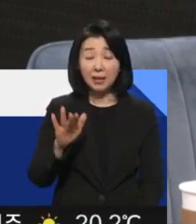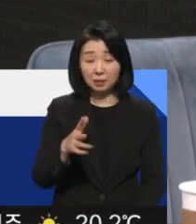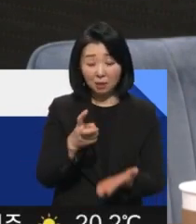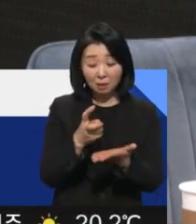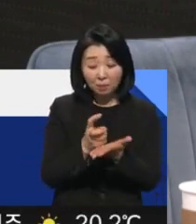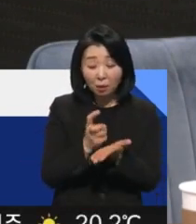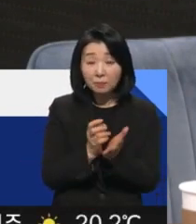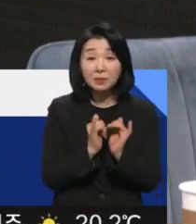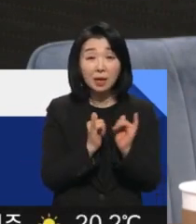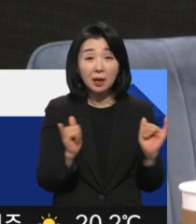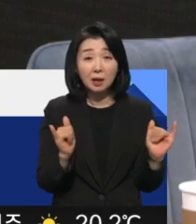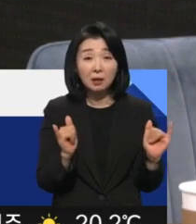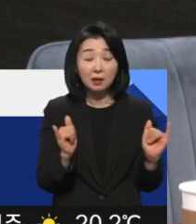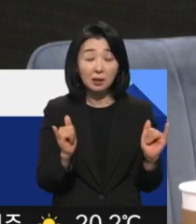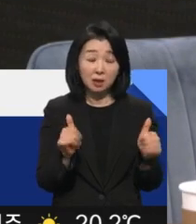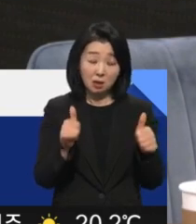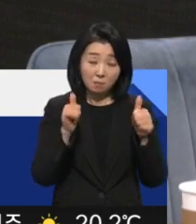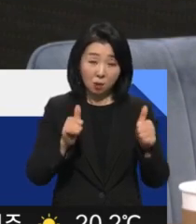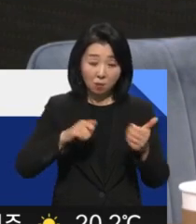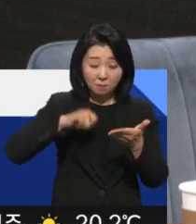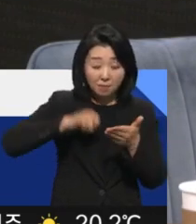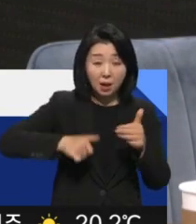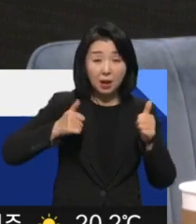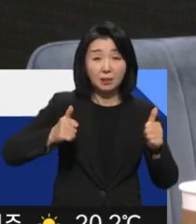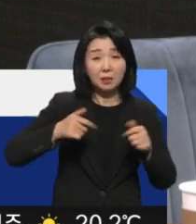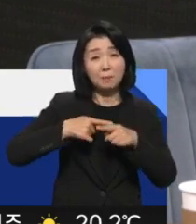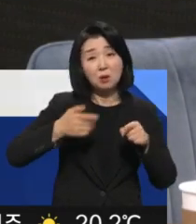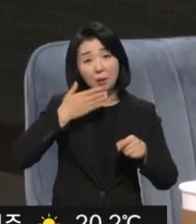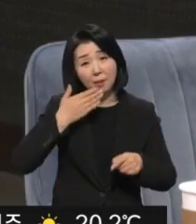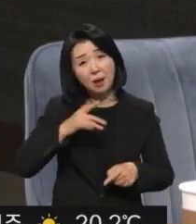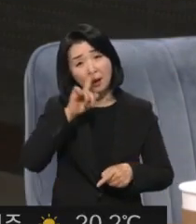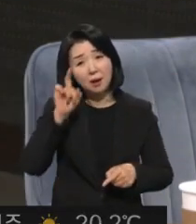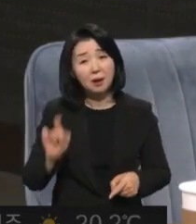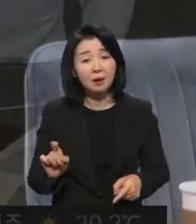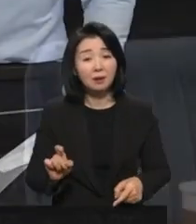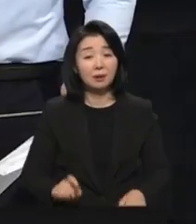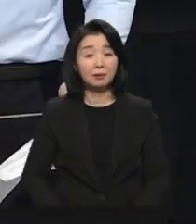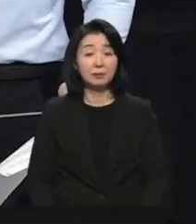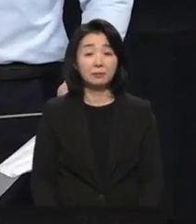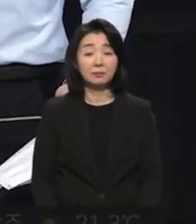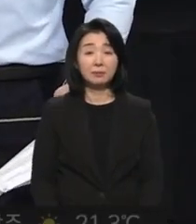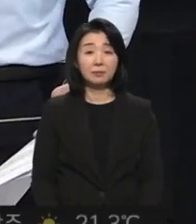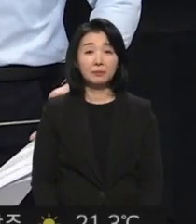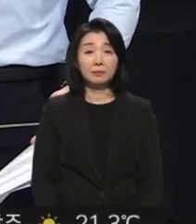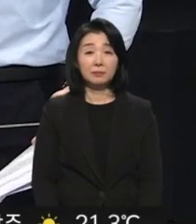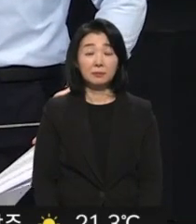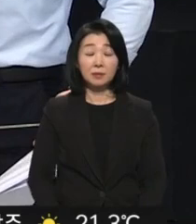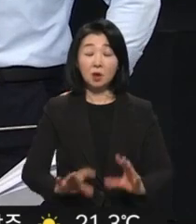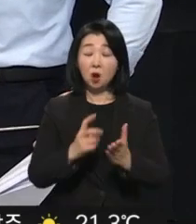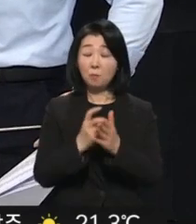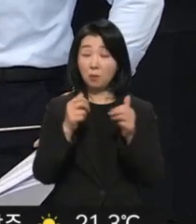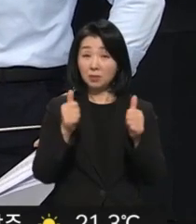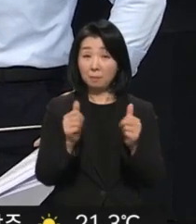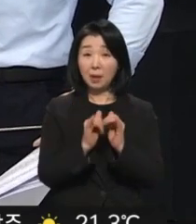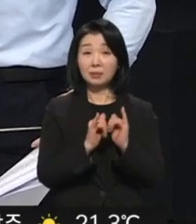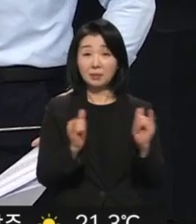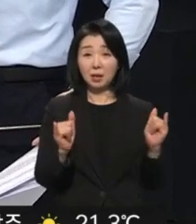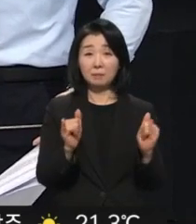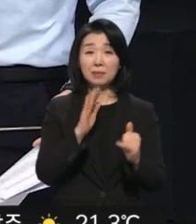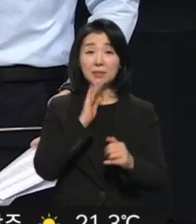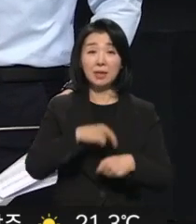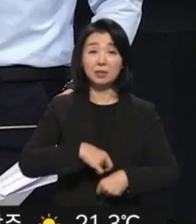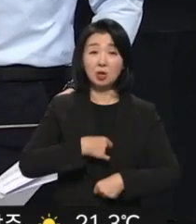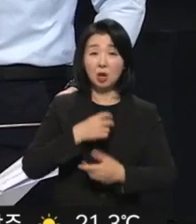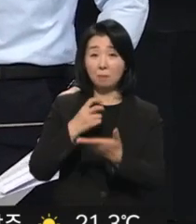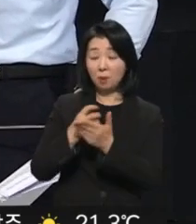법조인이, 법원이, 판사가 평가를 해도 될까요? 헌법재판관이 사실관계와 법적